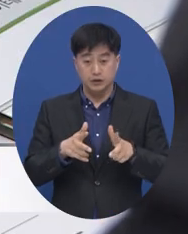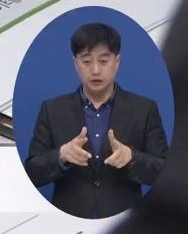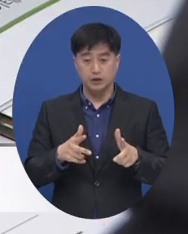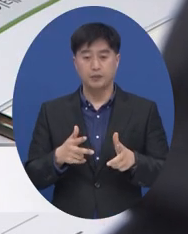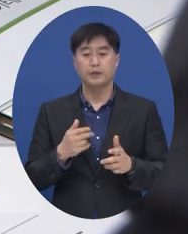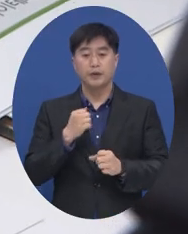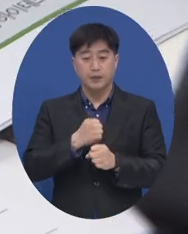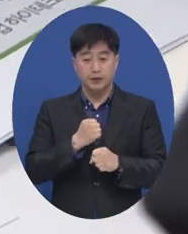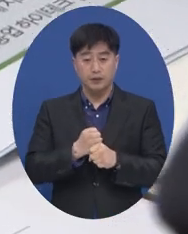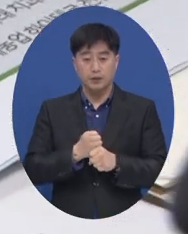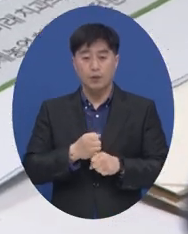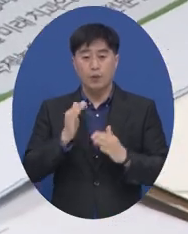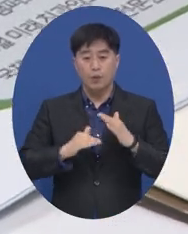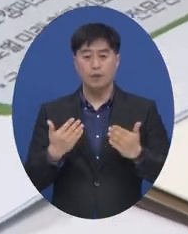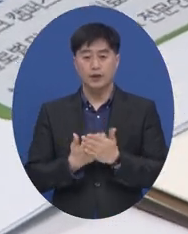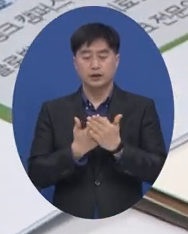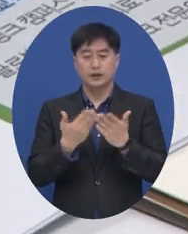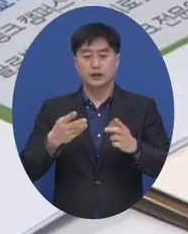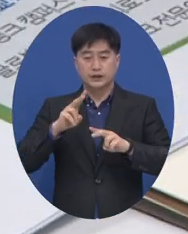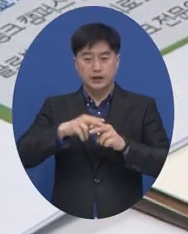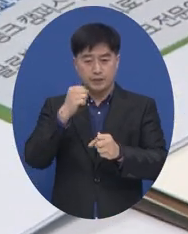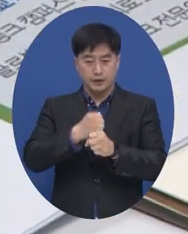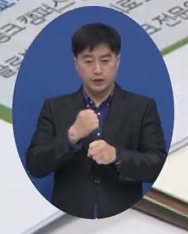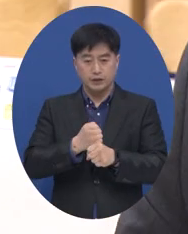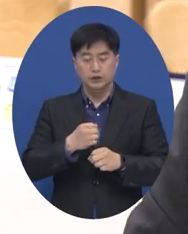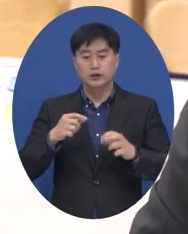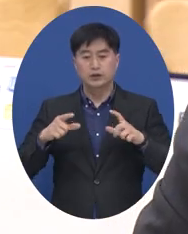기관의 공동 발전은 물론 일자리 창출 등